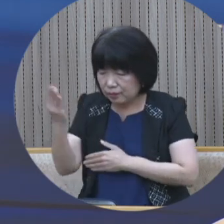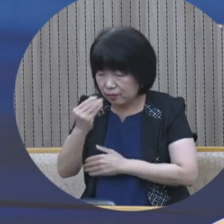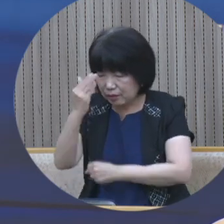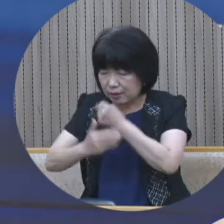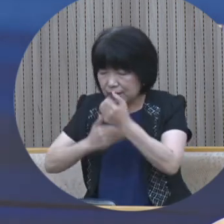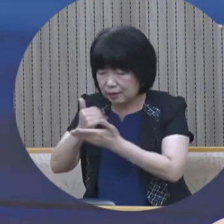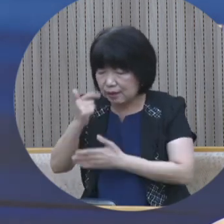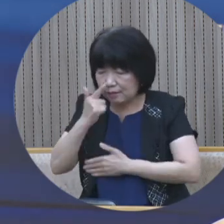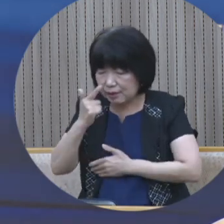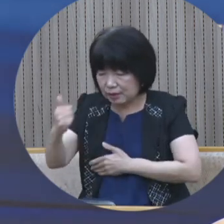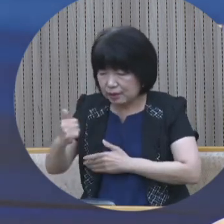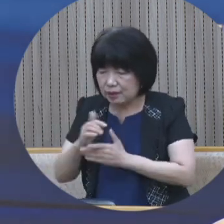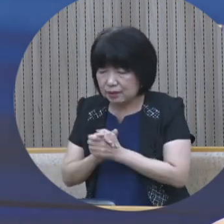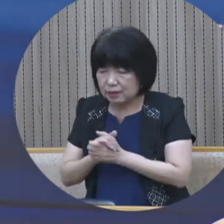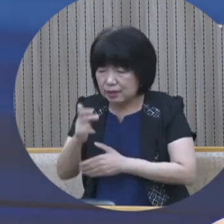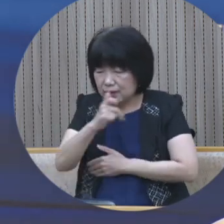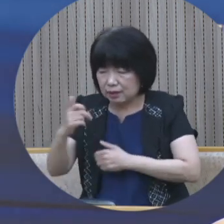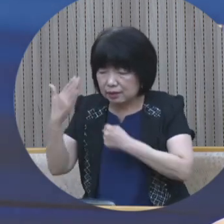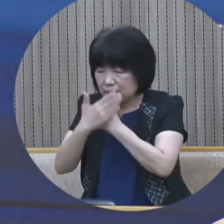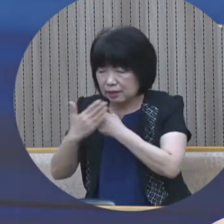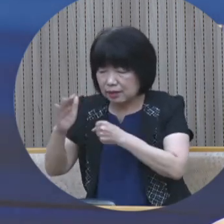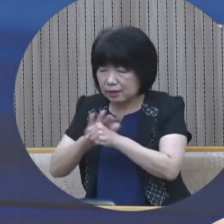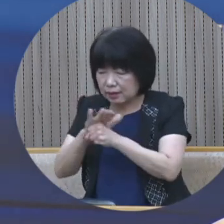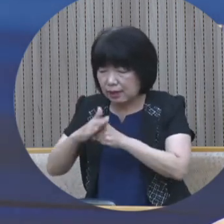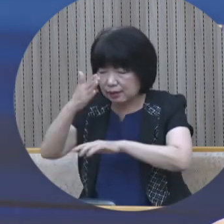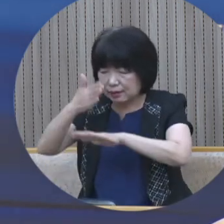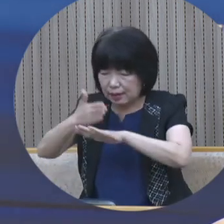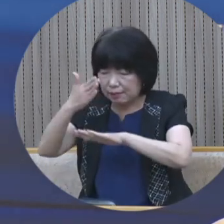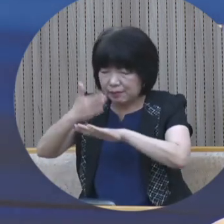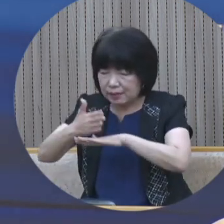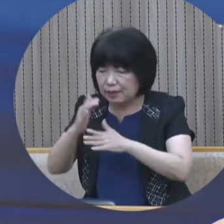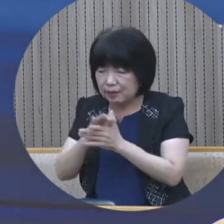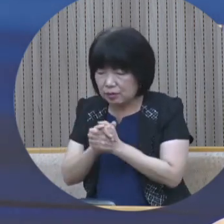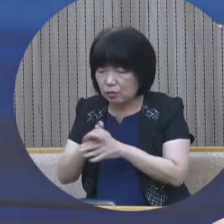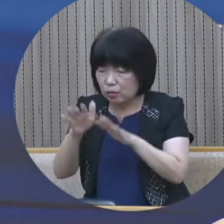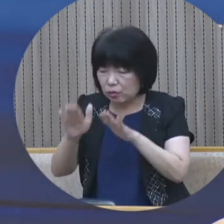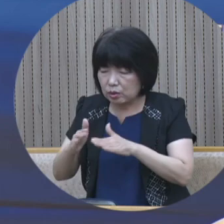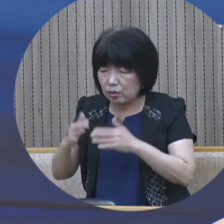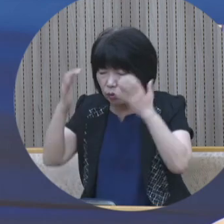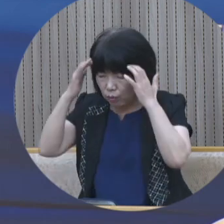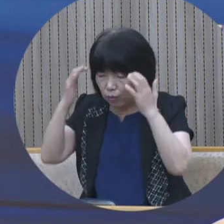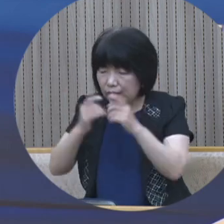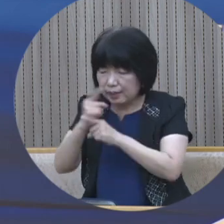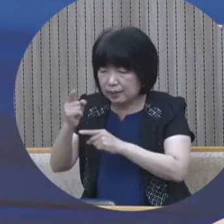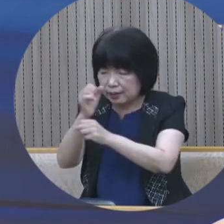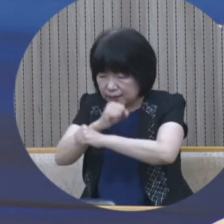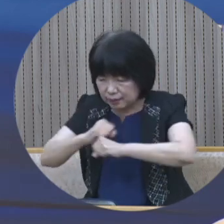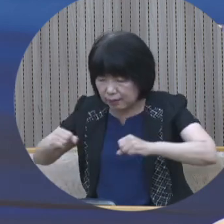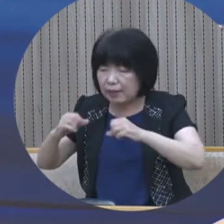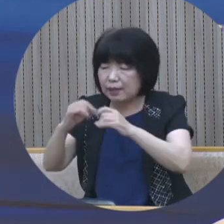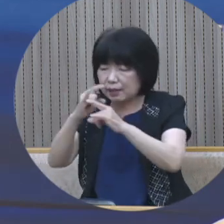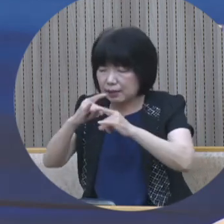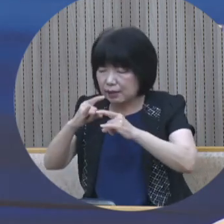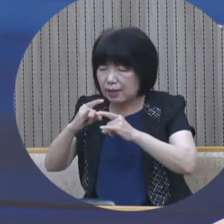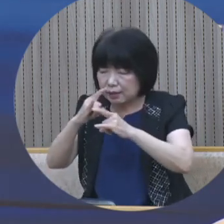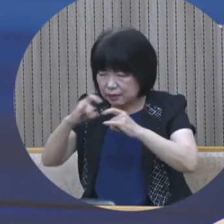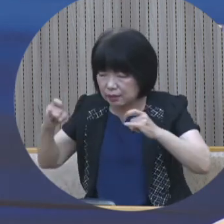아버지 하나님, 크신 은혜와 사랑을 감사합니다. 오늘 고난을 이긴 사마리아 성의 교훈을